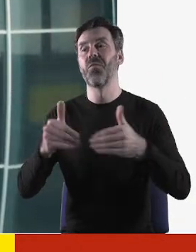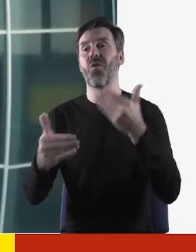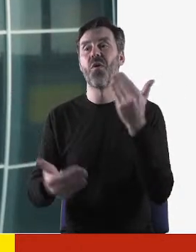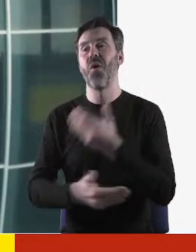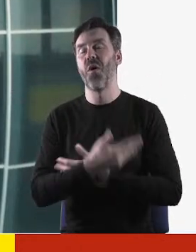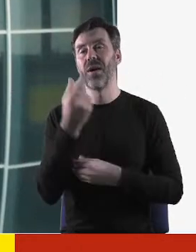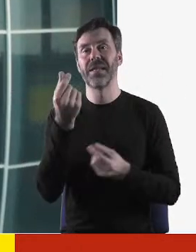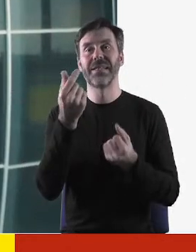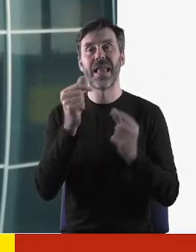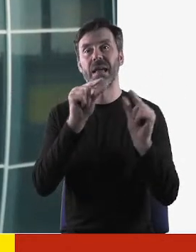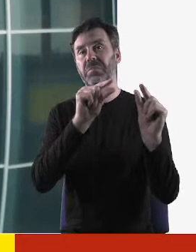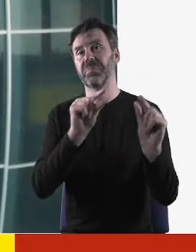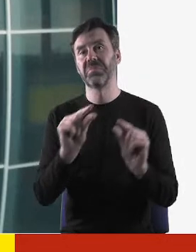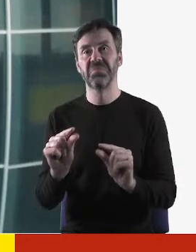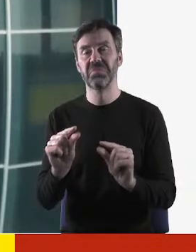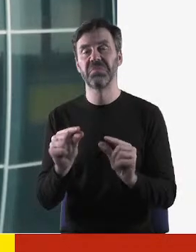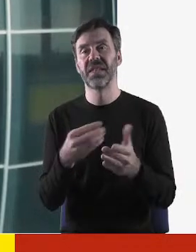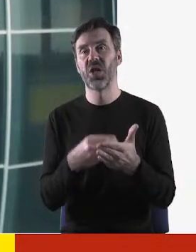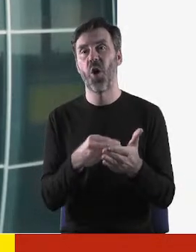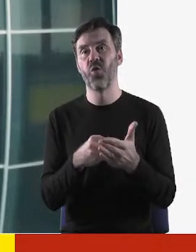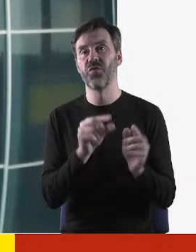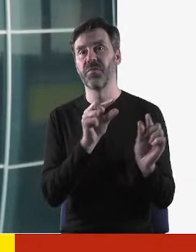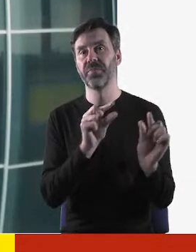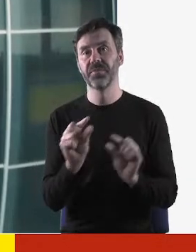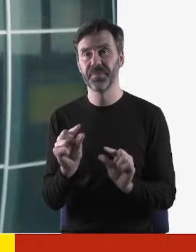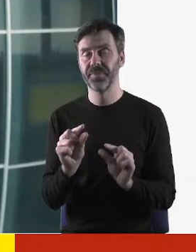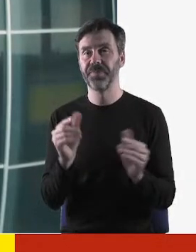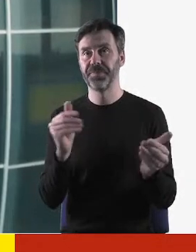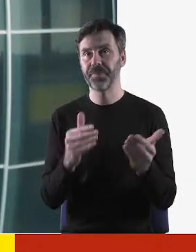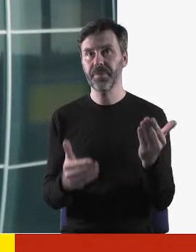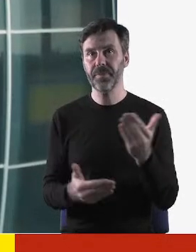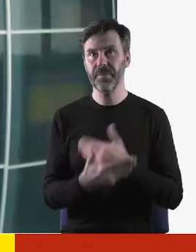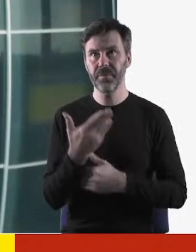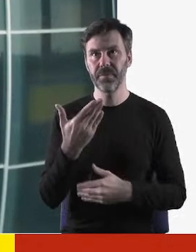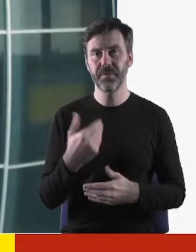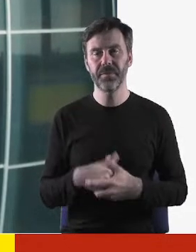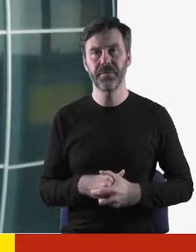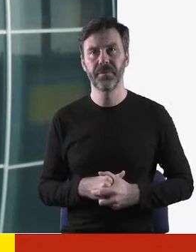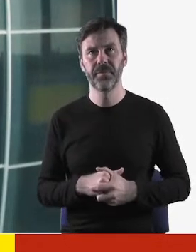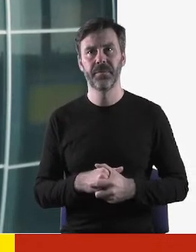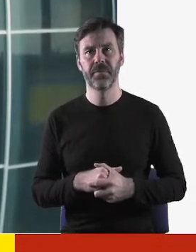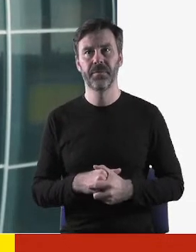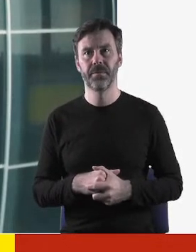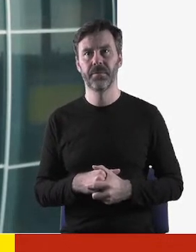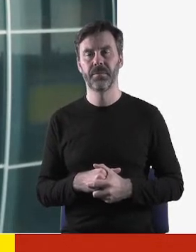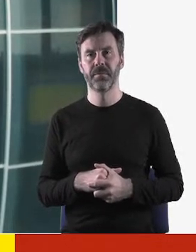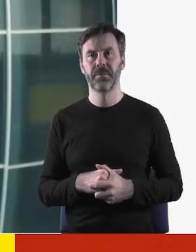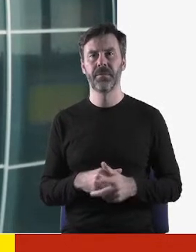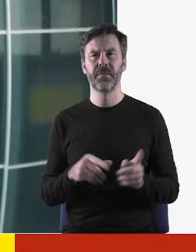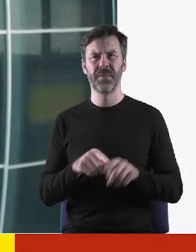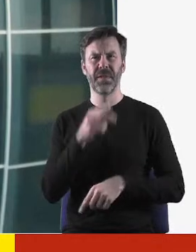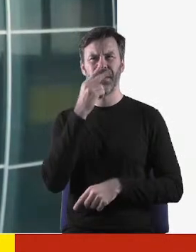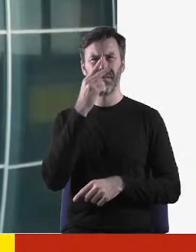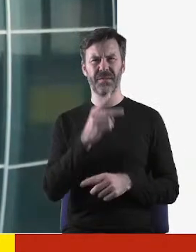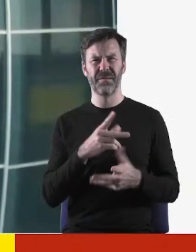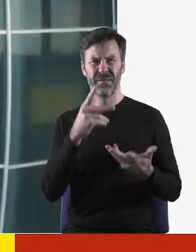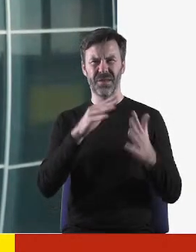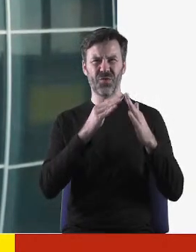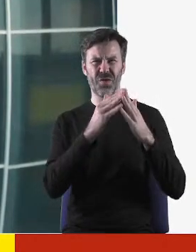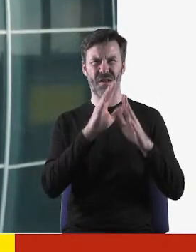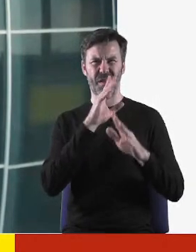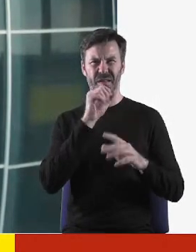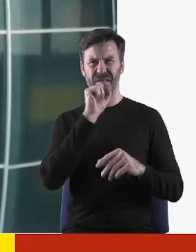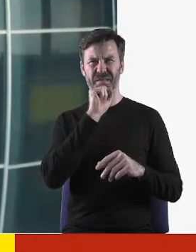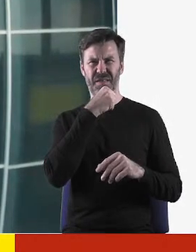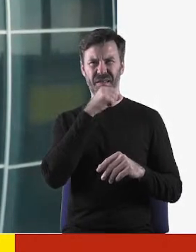takiego typu pieniędzy nie będziemy w stanie z tych nieruchomości uzyskać, zwłaszcza, że one trwają w kiepskim stanie, bo to się zgadza z panem dyrektorem, że część z